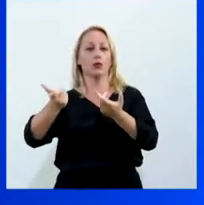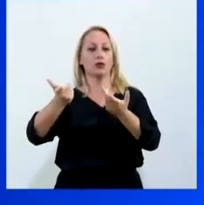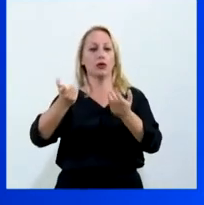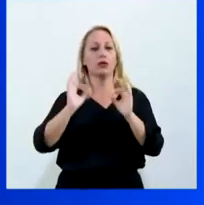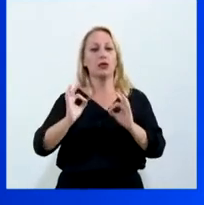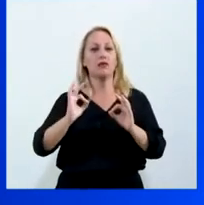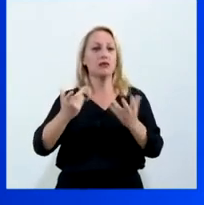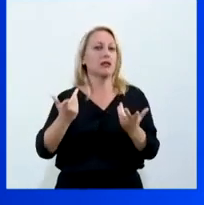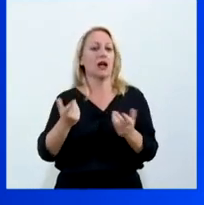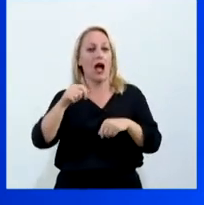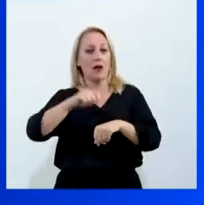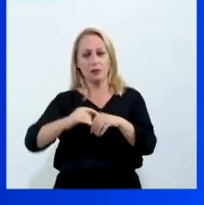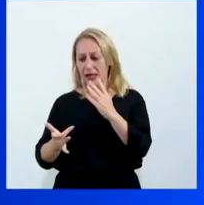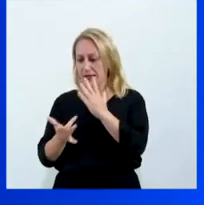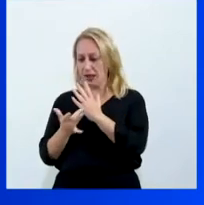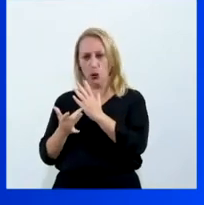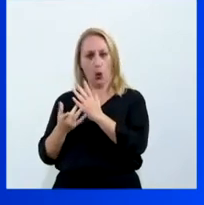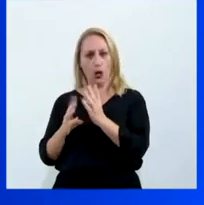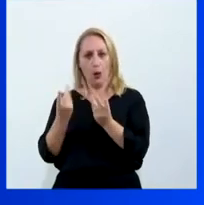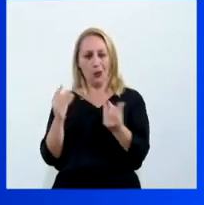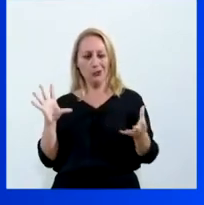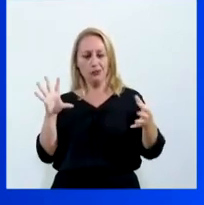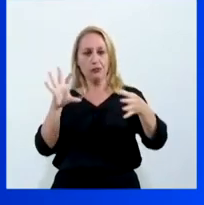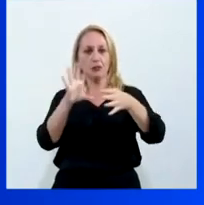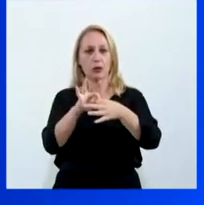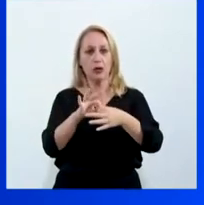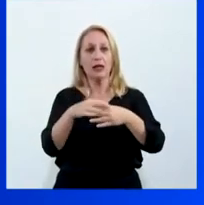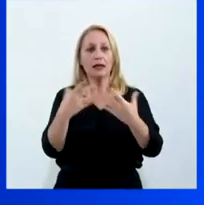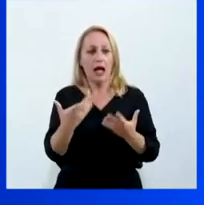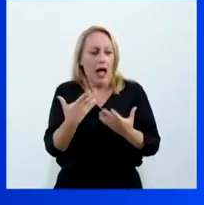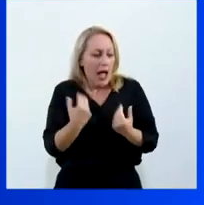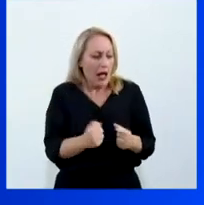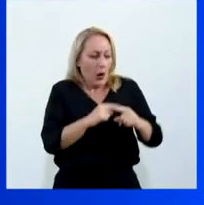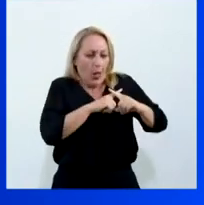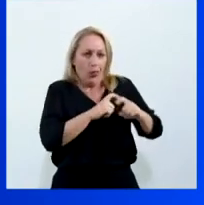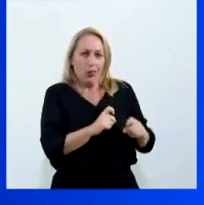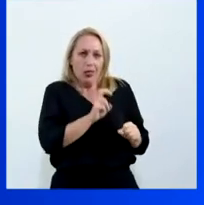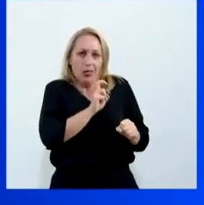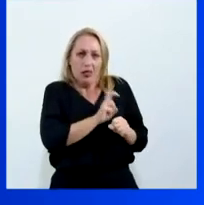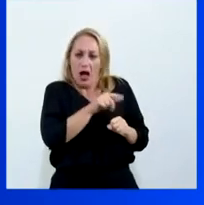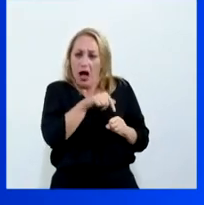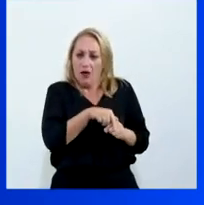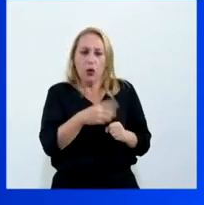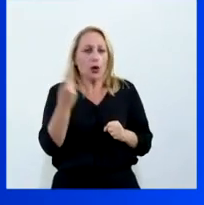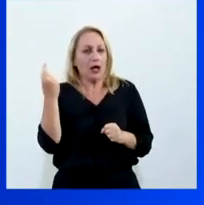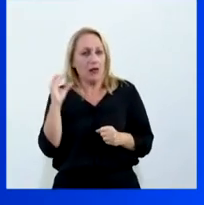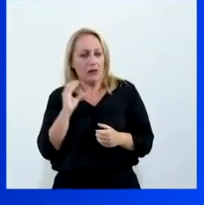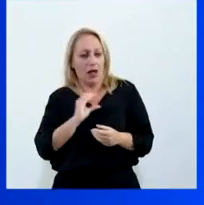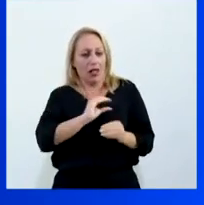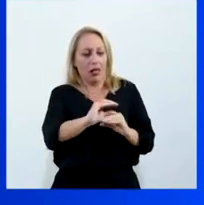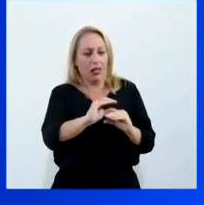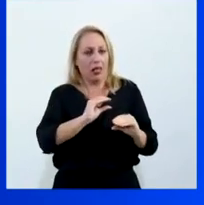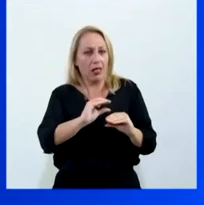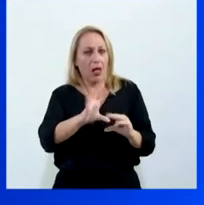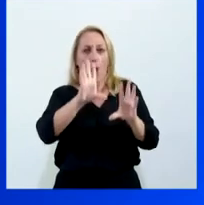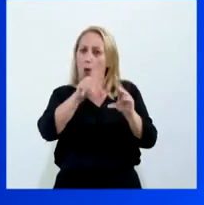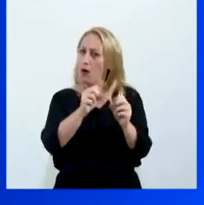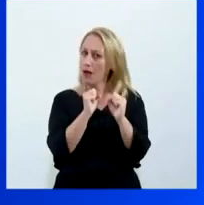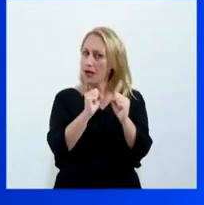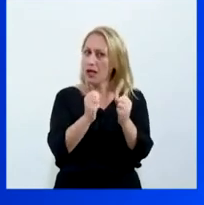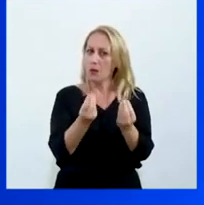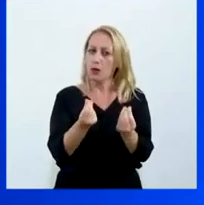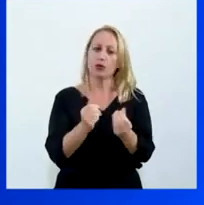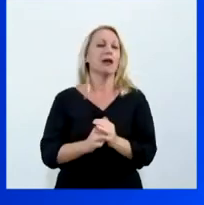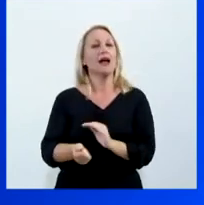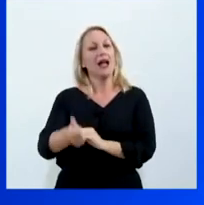με την αξιοποίηση της τεχνολογίας και των διαθέσιμων πόρων που μπορούμε να κατευθύνουμε προς την υγεία. Αναφέρθηκα και χθες